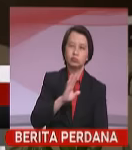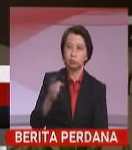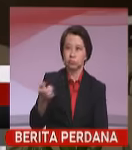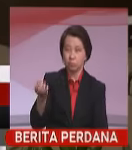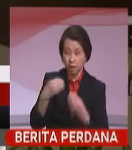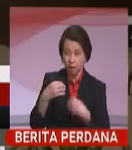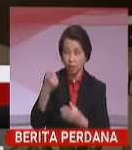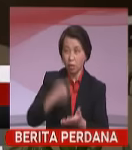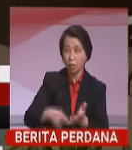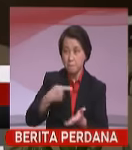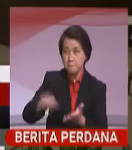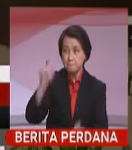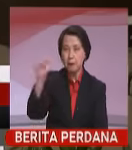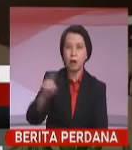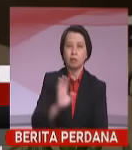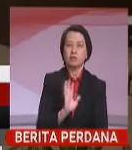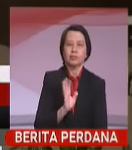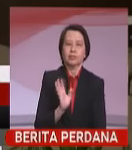harga yang tinggi. Jadi